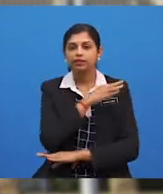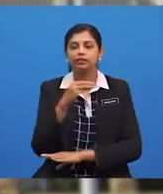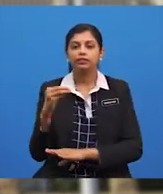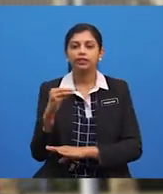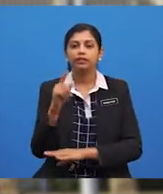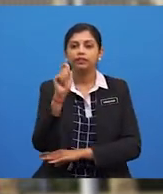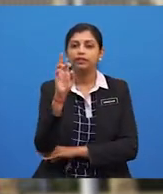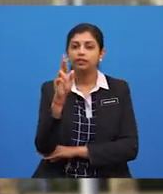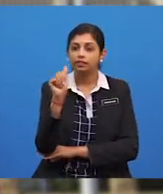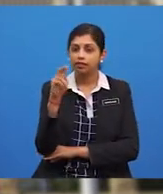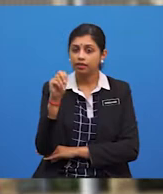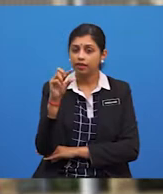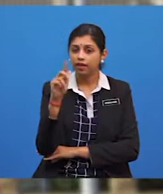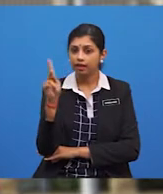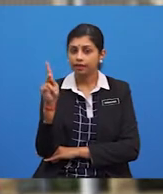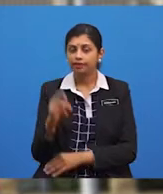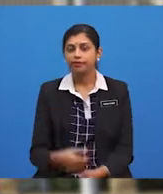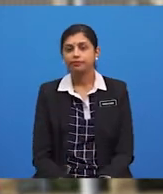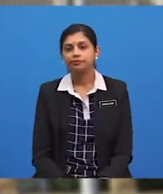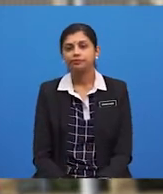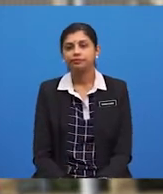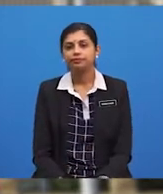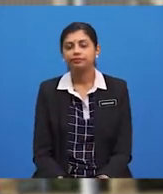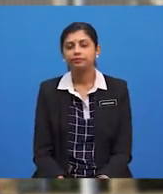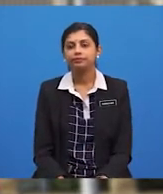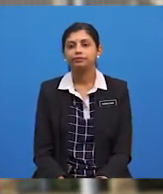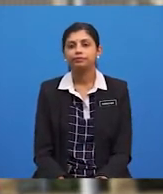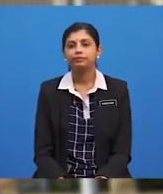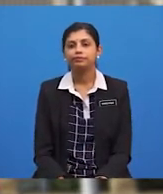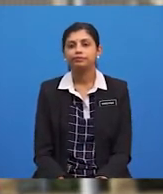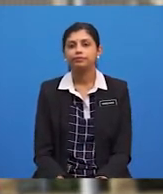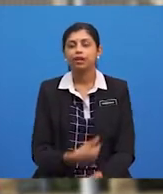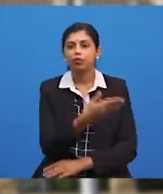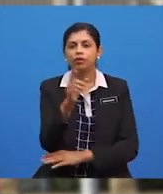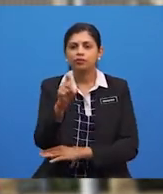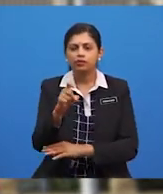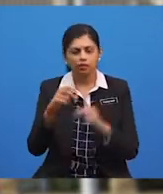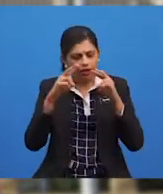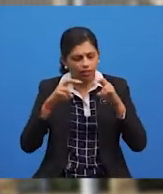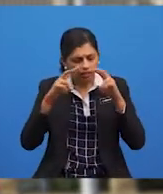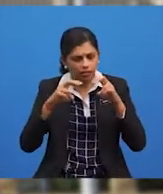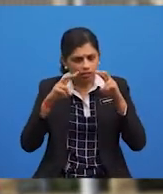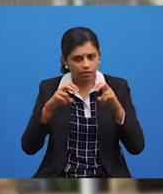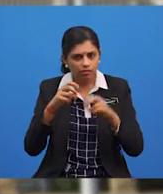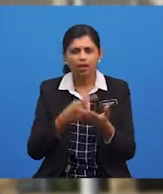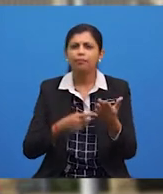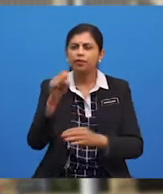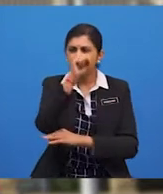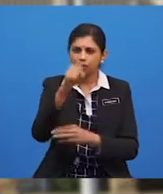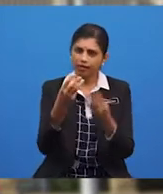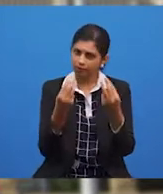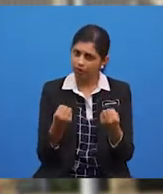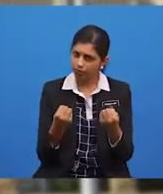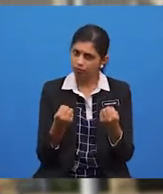terangkan. Soalan struktur ini memerlukan pelajar menganalisis kehendak soalan dengan